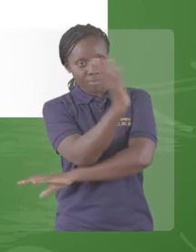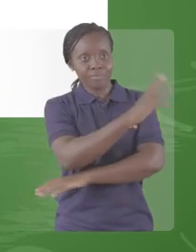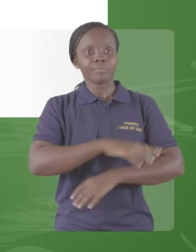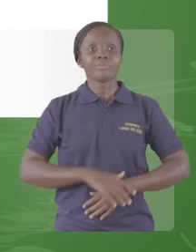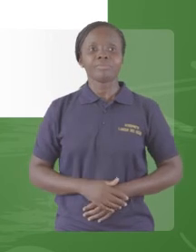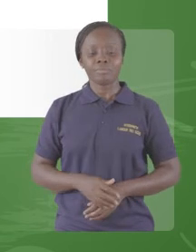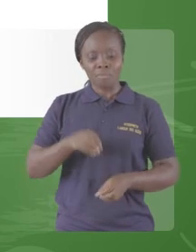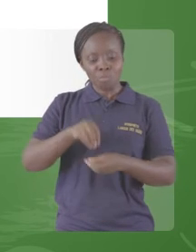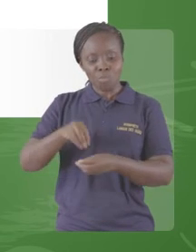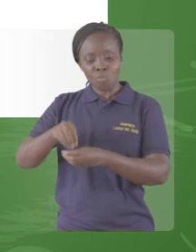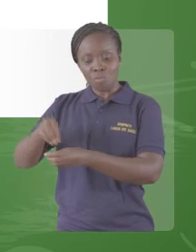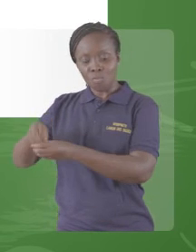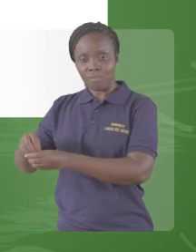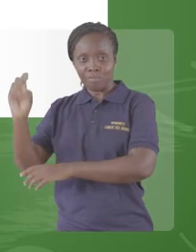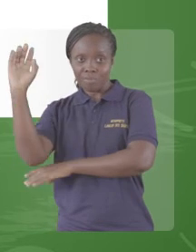faire le reboisement,